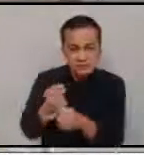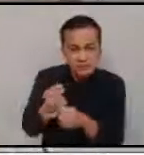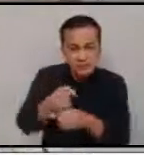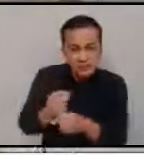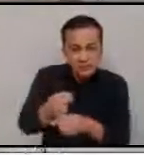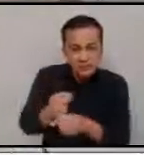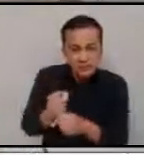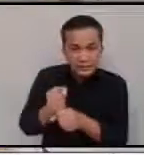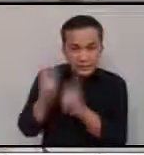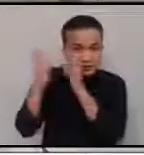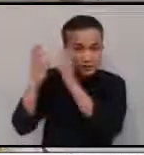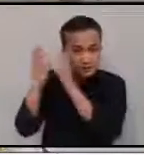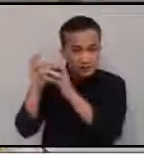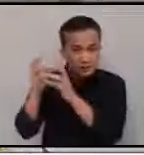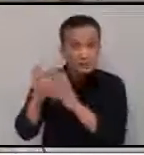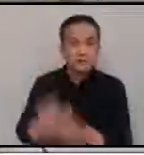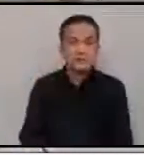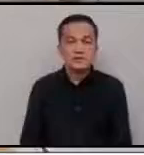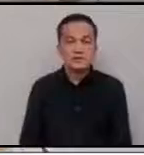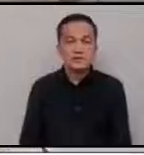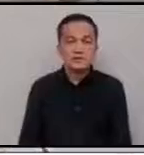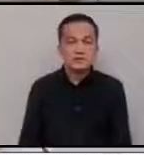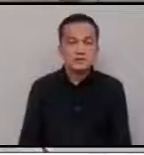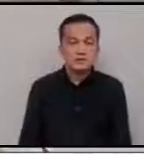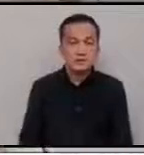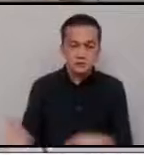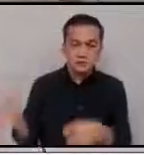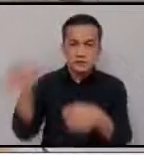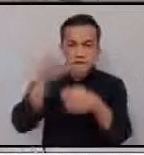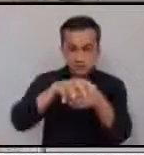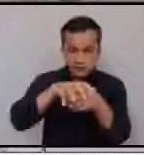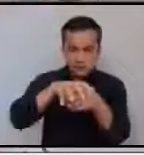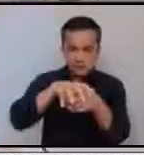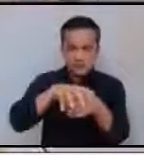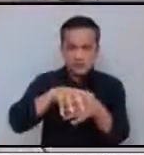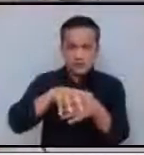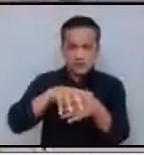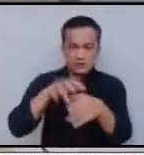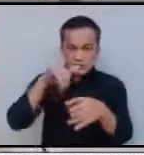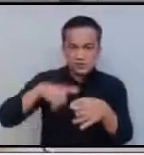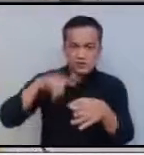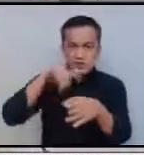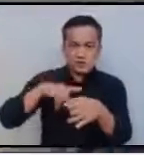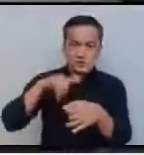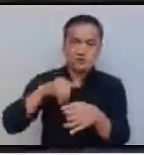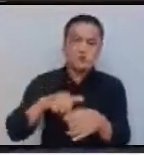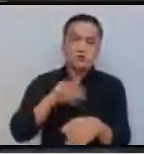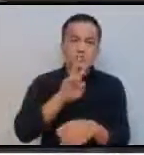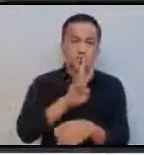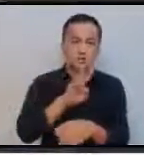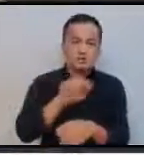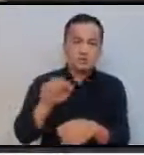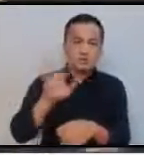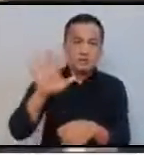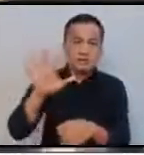tatakpan natin. And we'll just let it simmer for about 2 to 5 minutes.